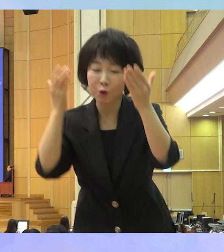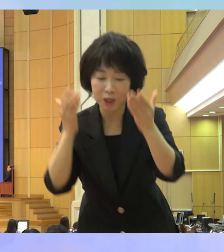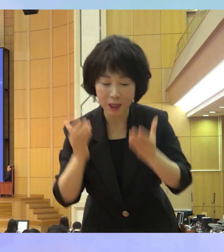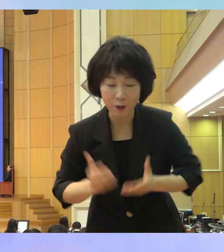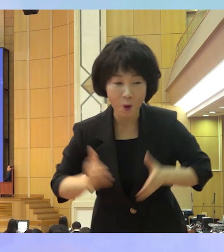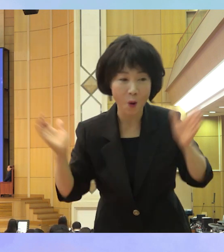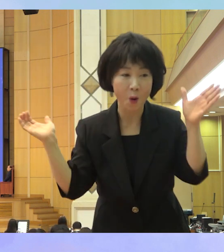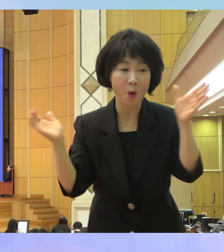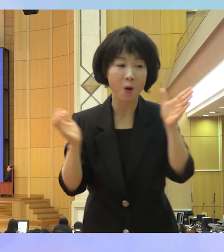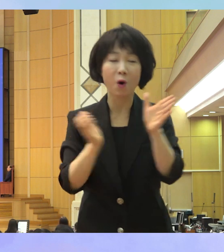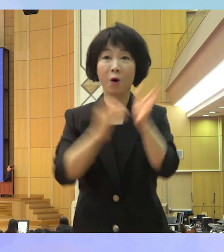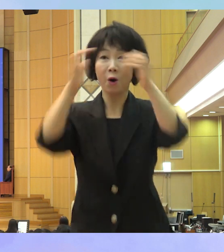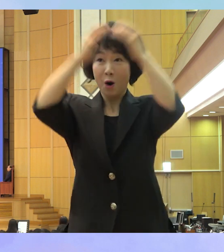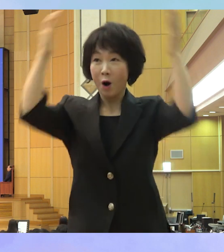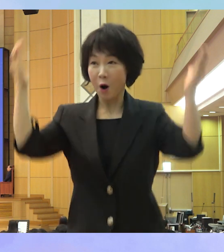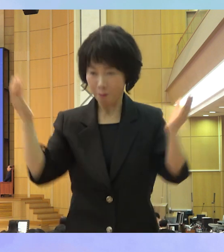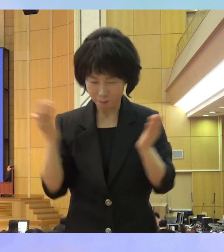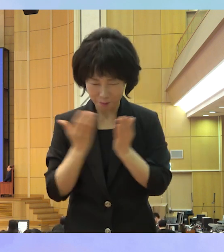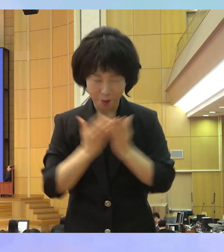살펴주시고